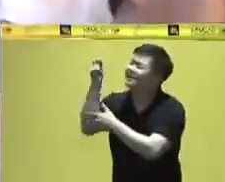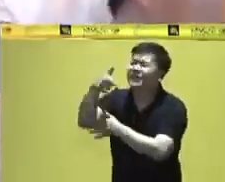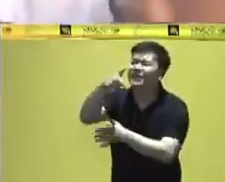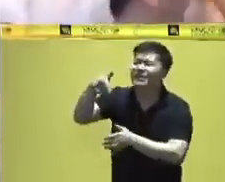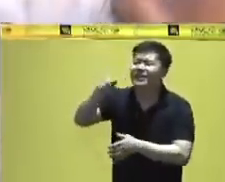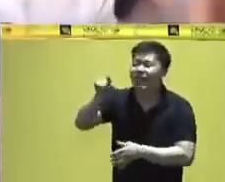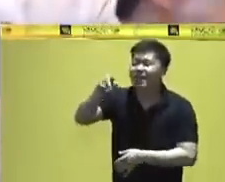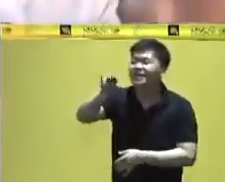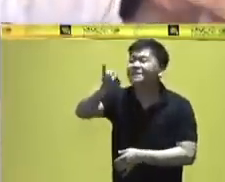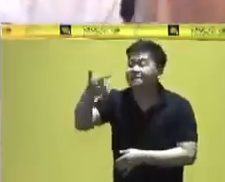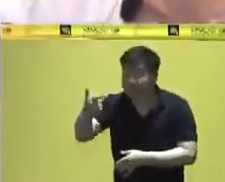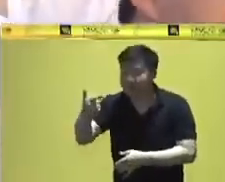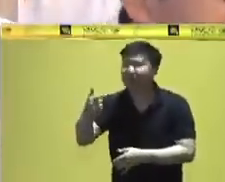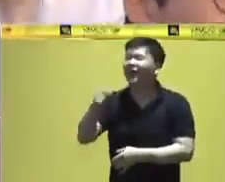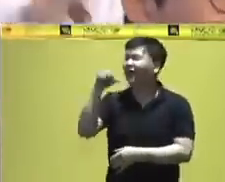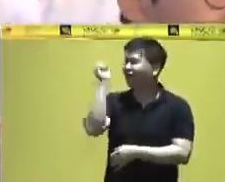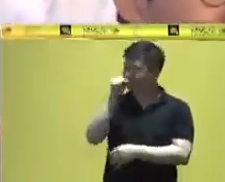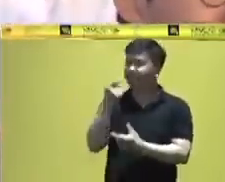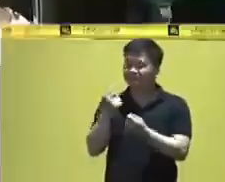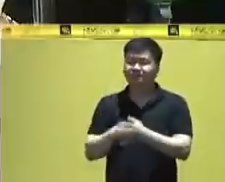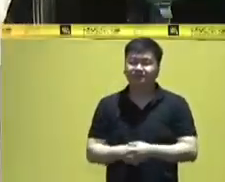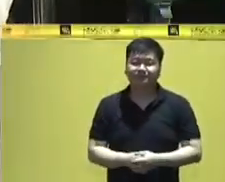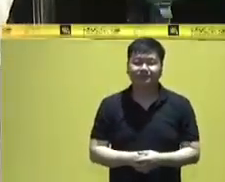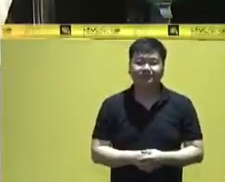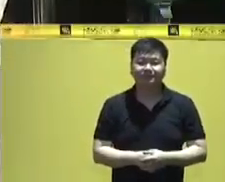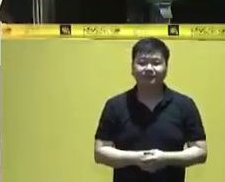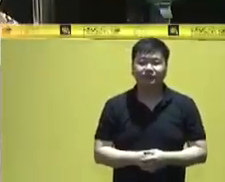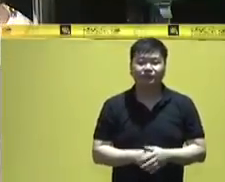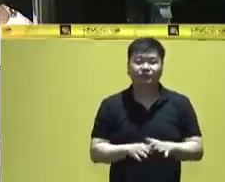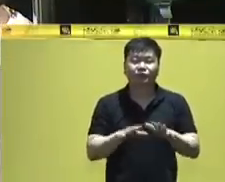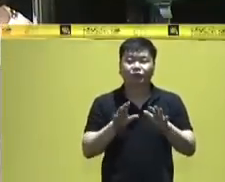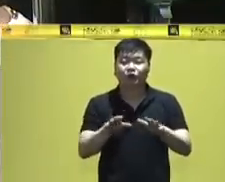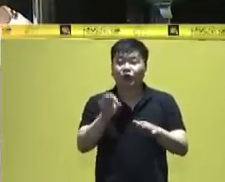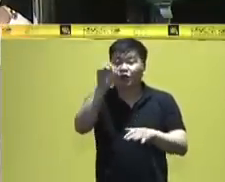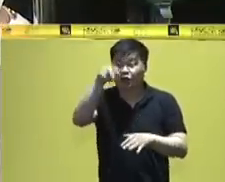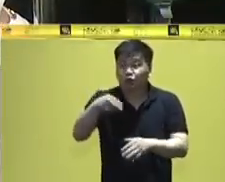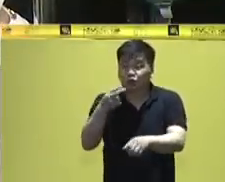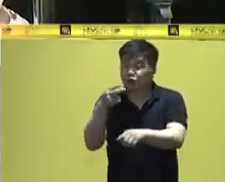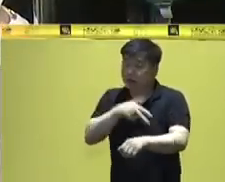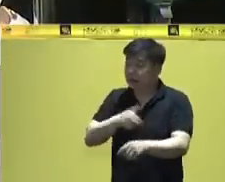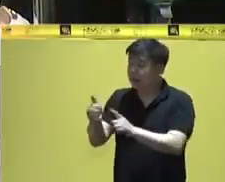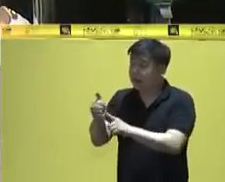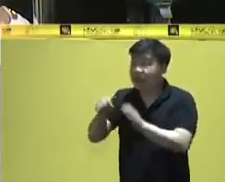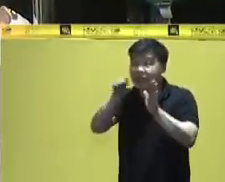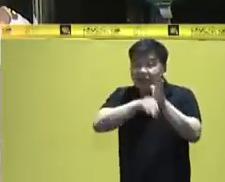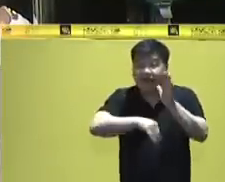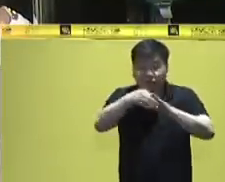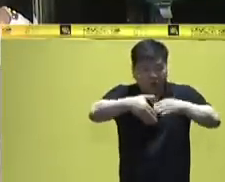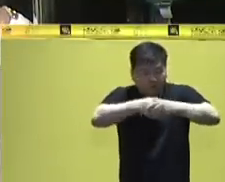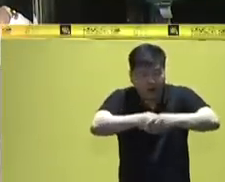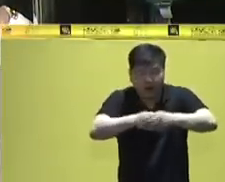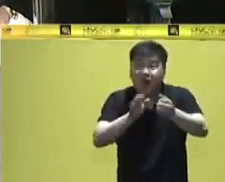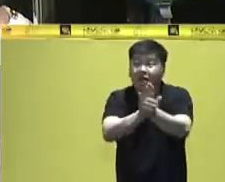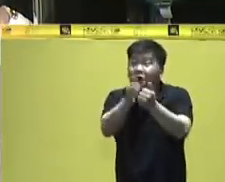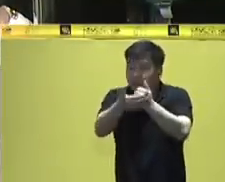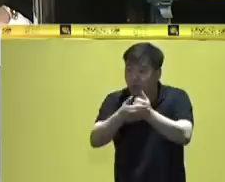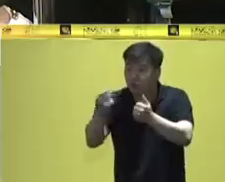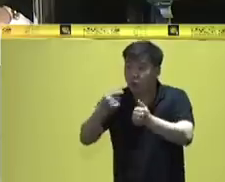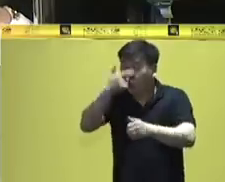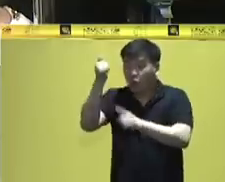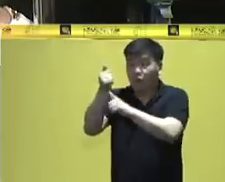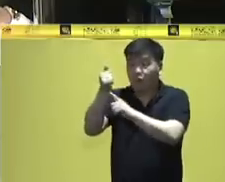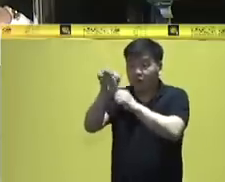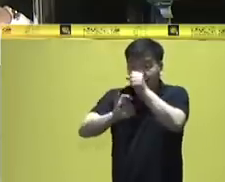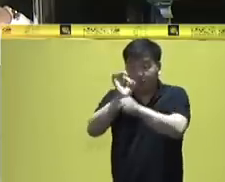시민들이 가장 중요한 주체인 것 같습니다. 자, 우리 이종석 전 장관님은 남북 화해 협력은 물론이거니와 우리 노무현 대통령